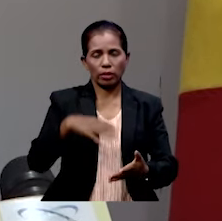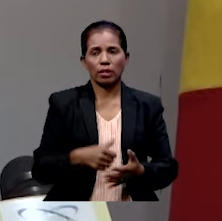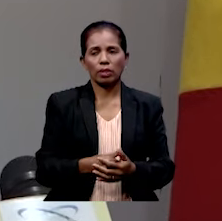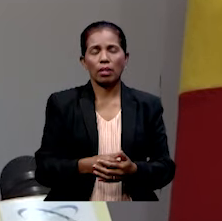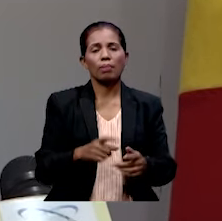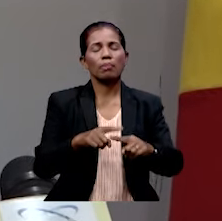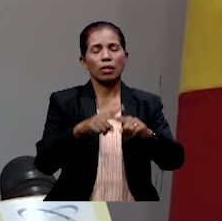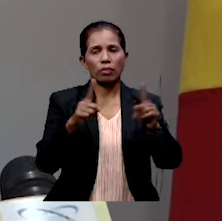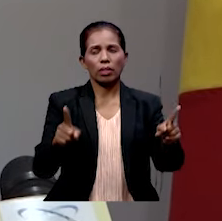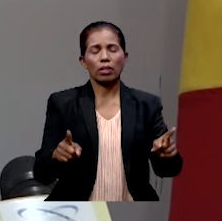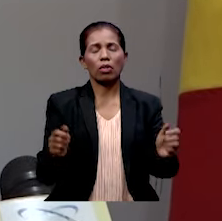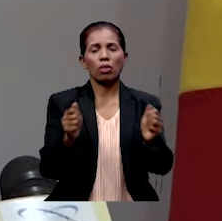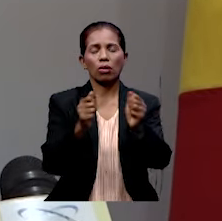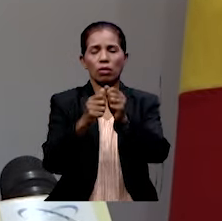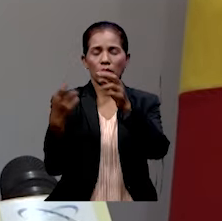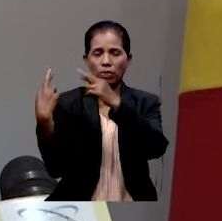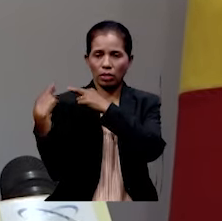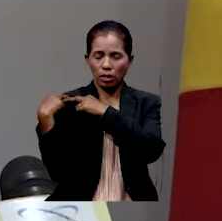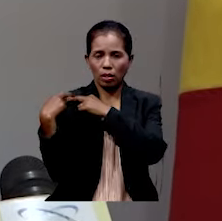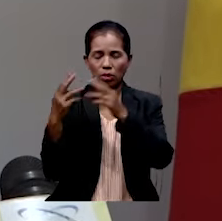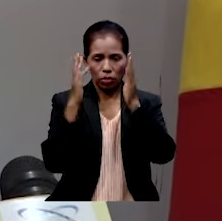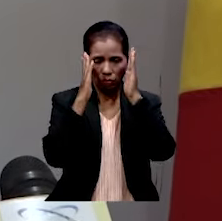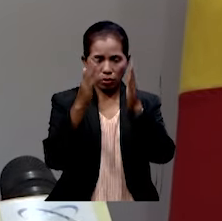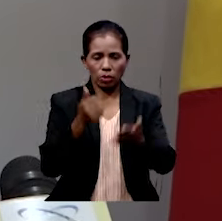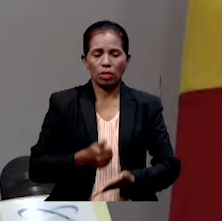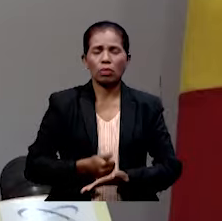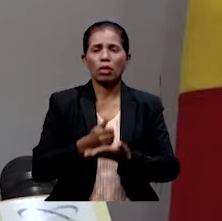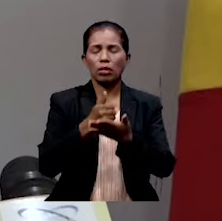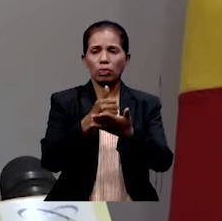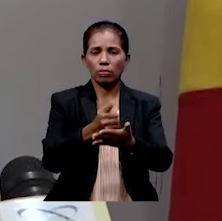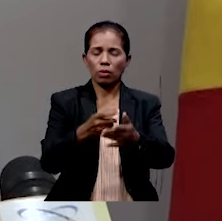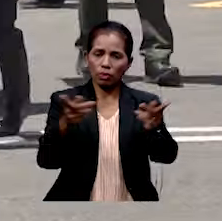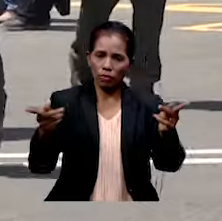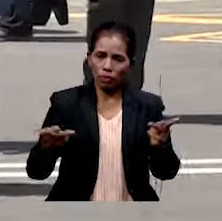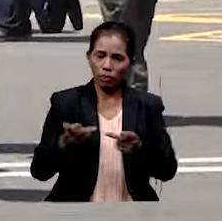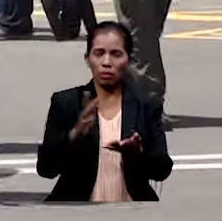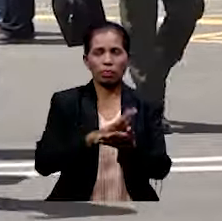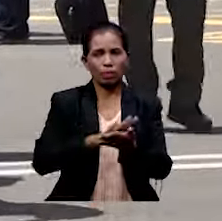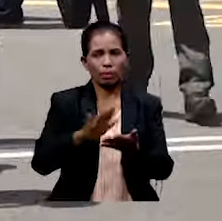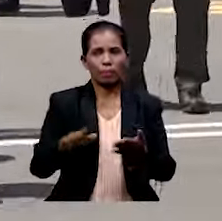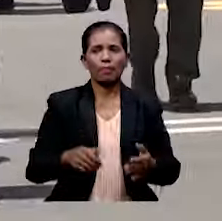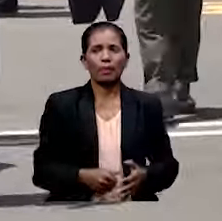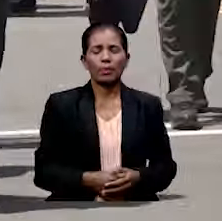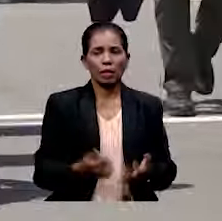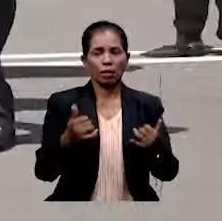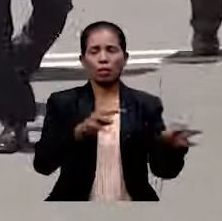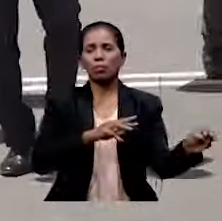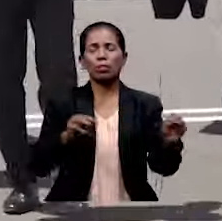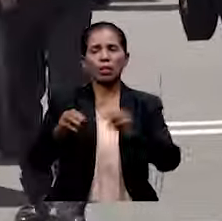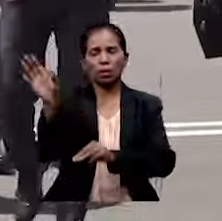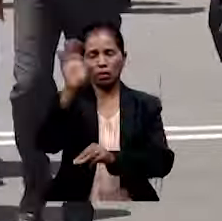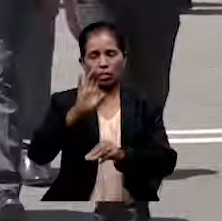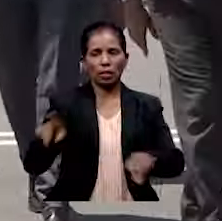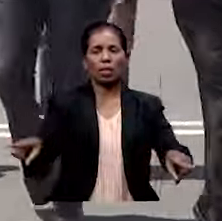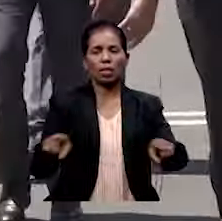mas ho de ver a tu tomar tamba ambiente. Oras ne dadang mudansa klimatika sa hanesan